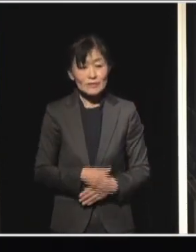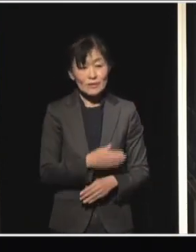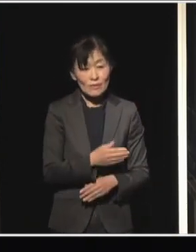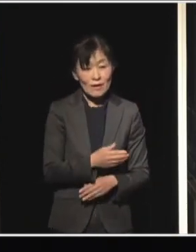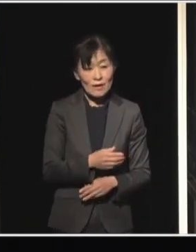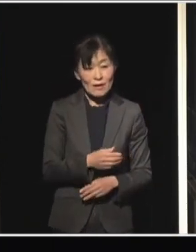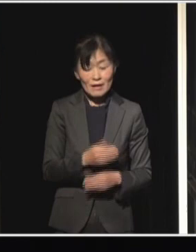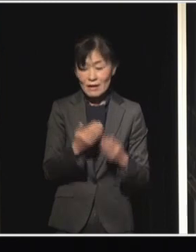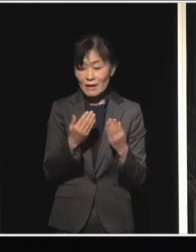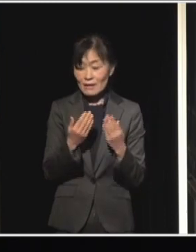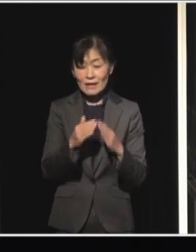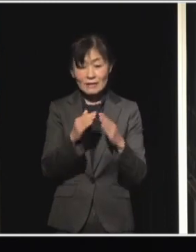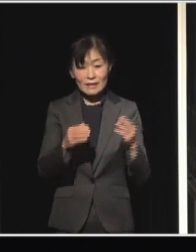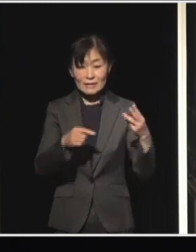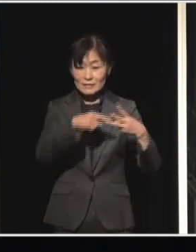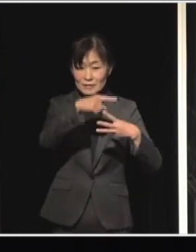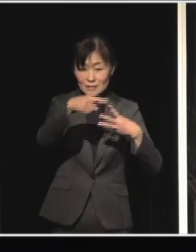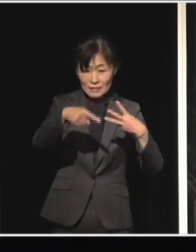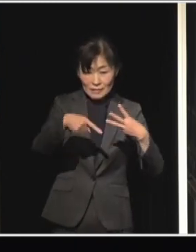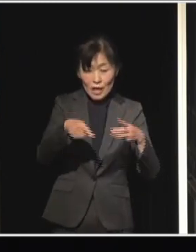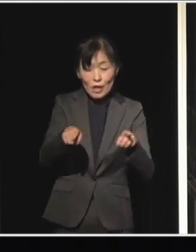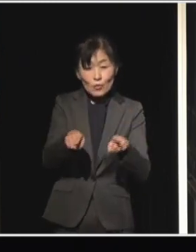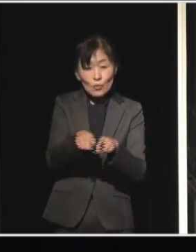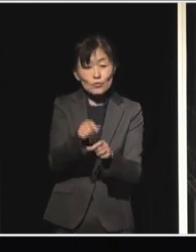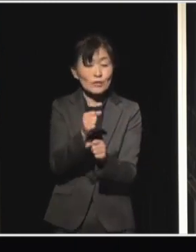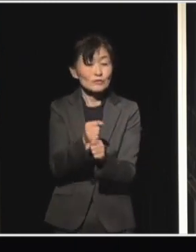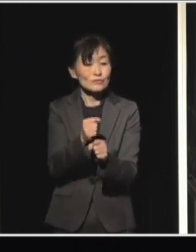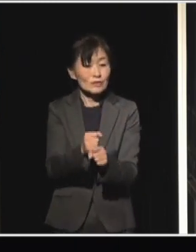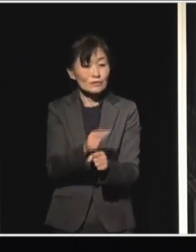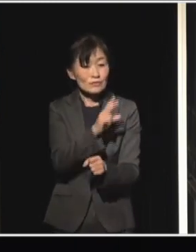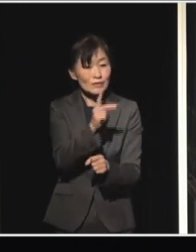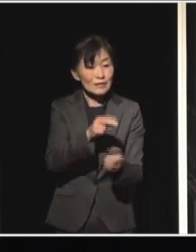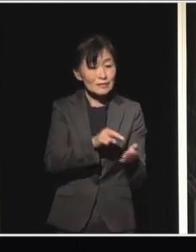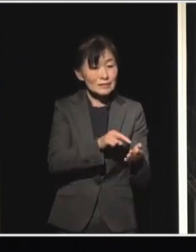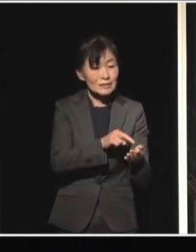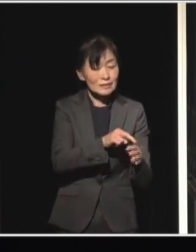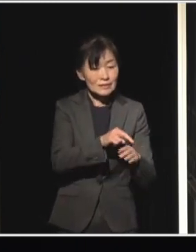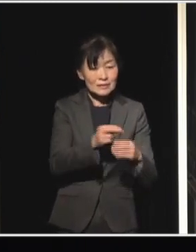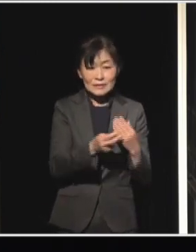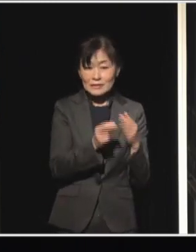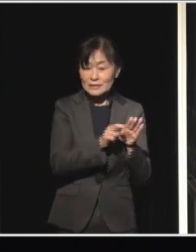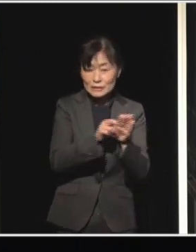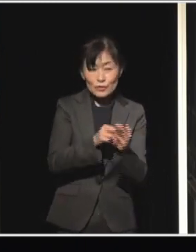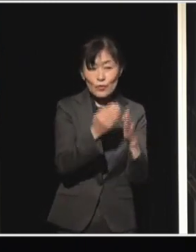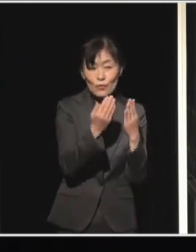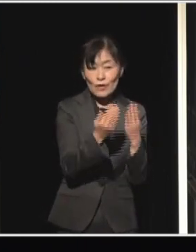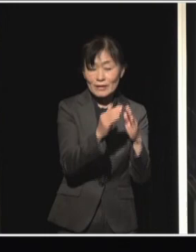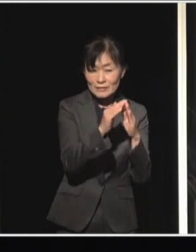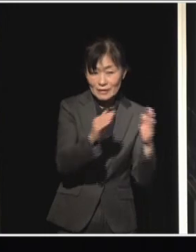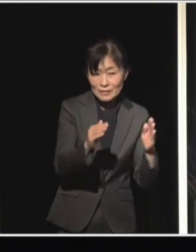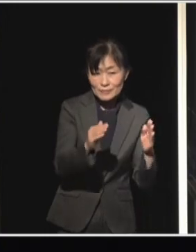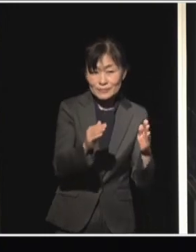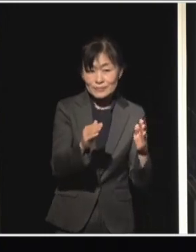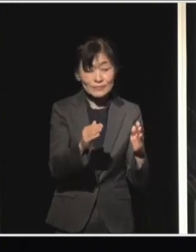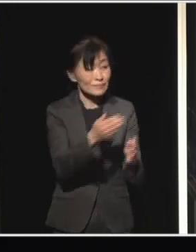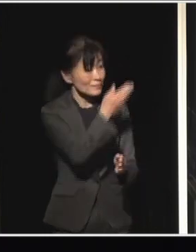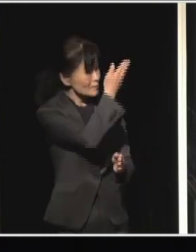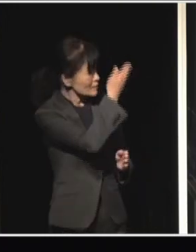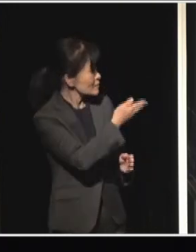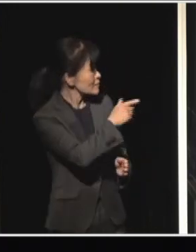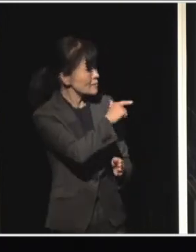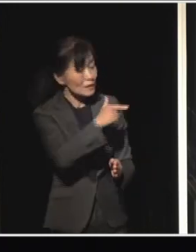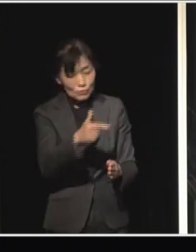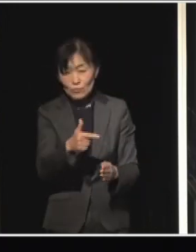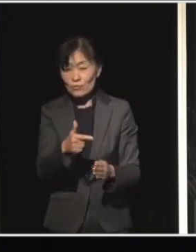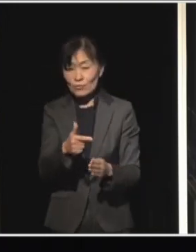学会合同で作成をしていますがん治療学会がん学会とt 初秋学会で作成